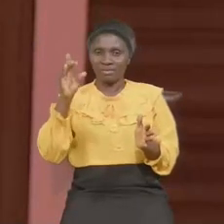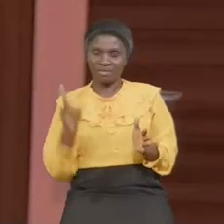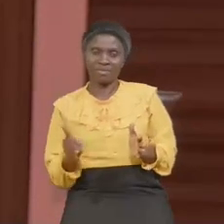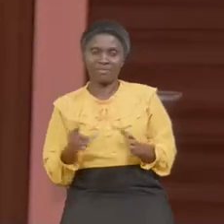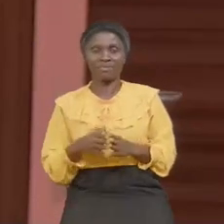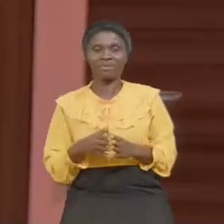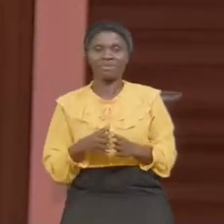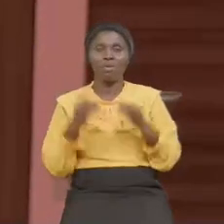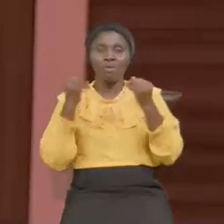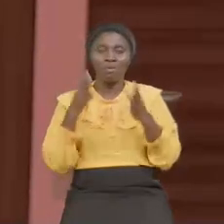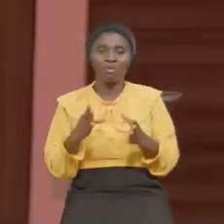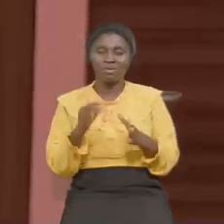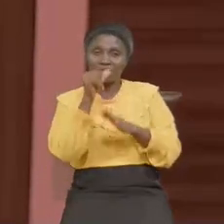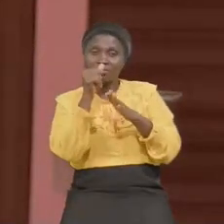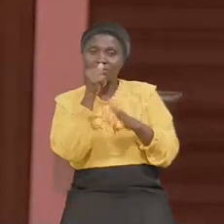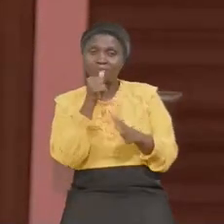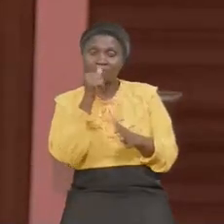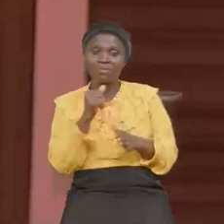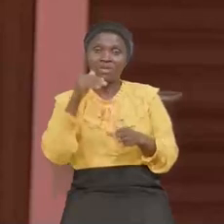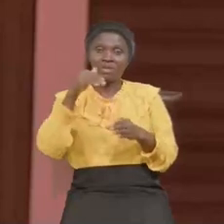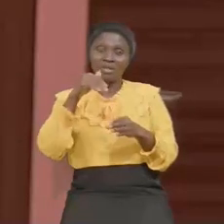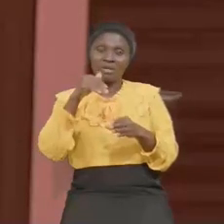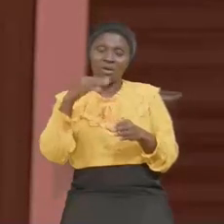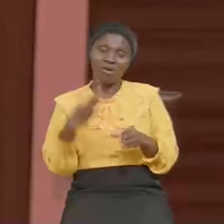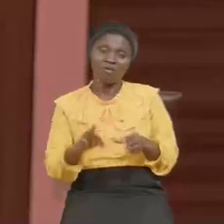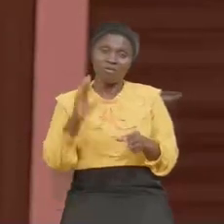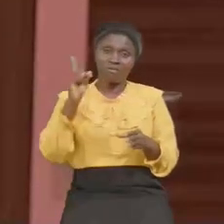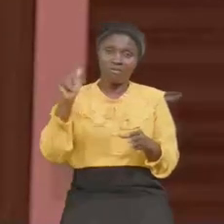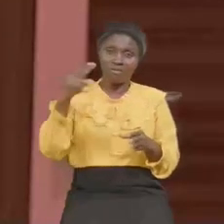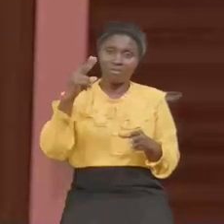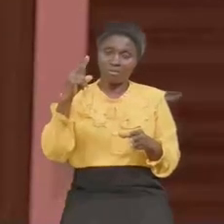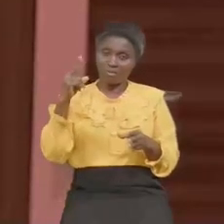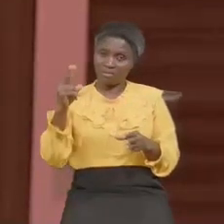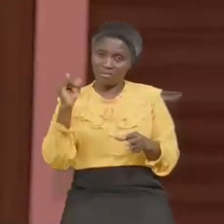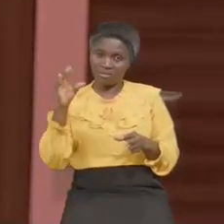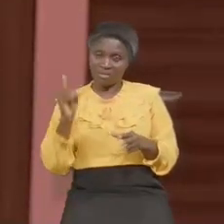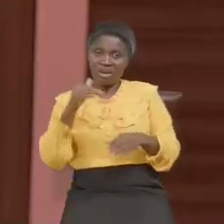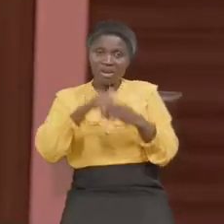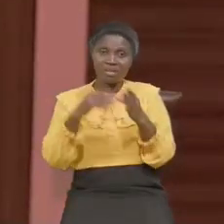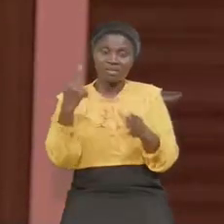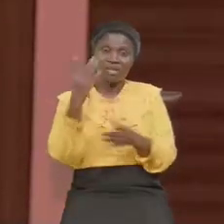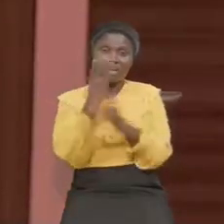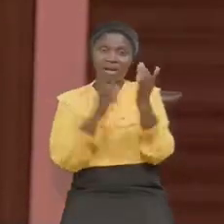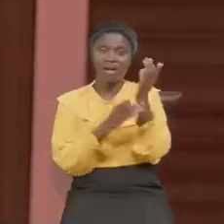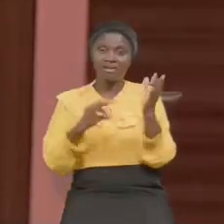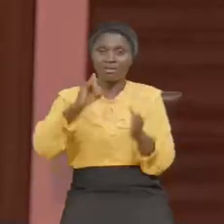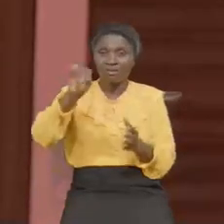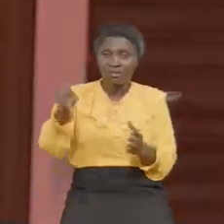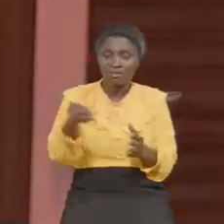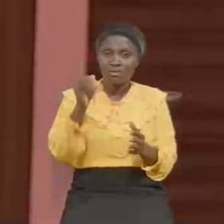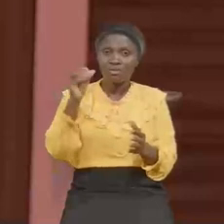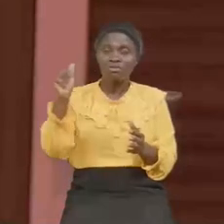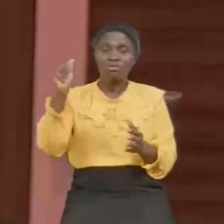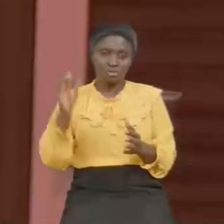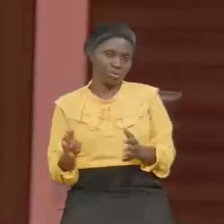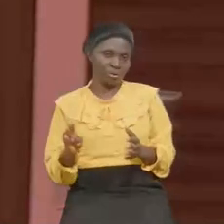David que Joab connaissait. Parce que Joab était celui qui faisait son sale boulot pour lui. David